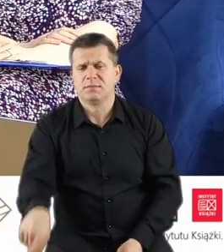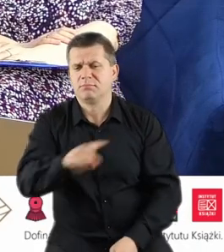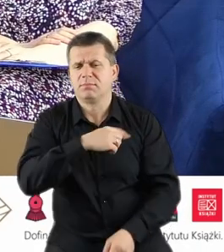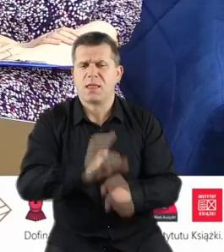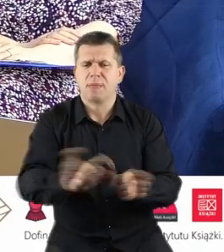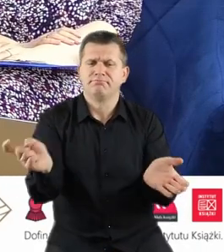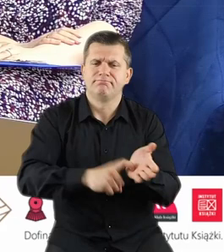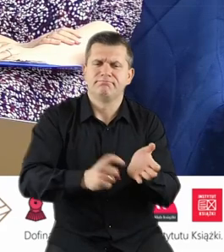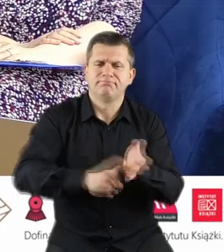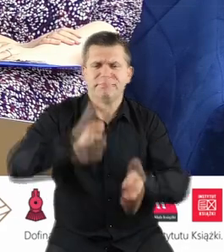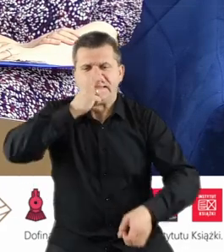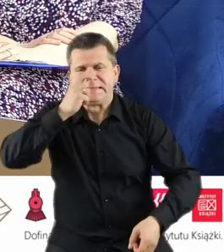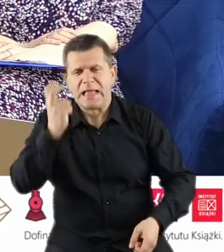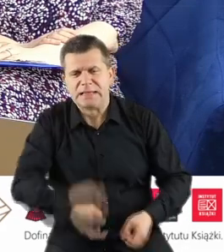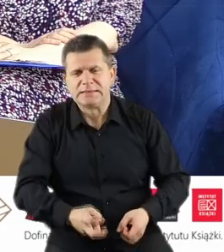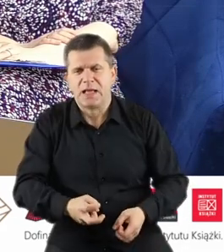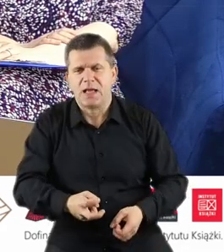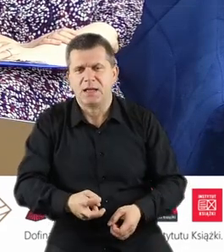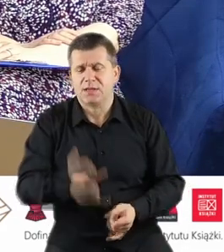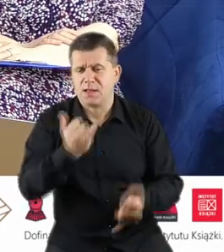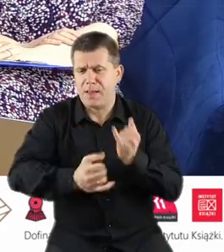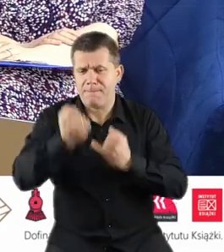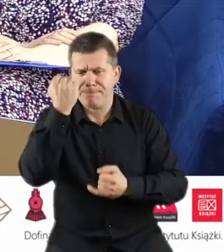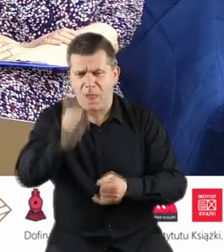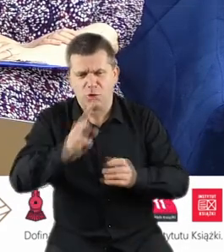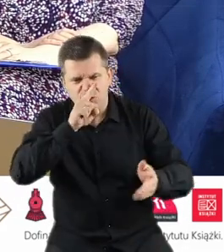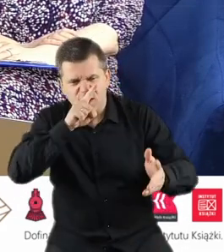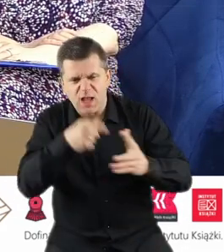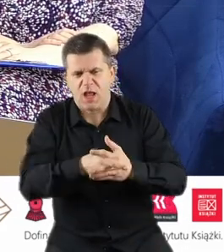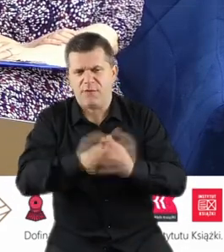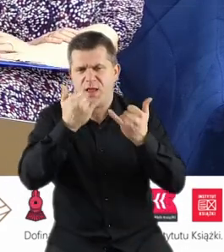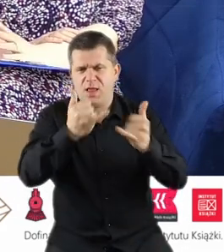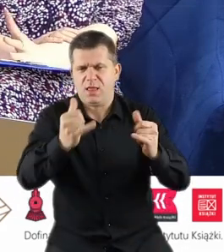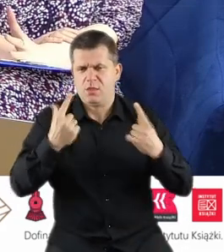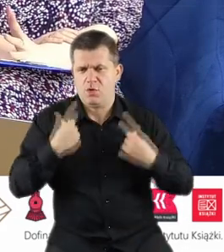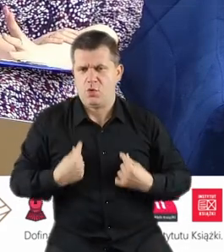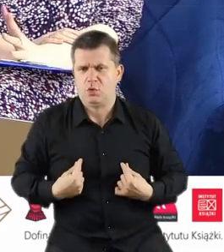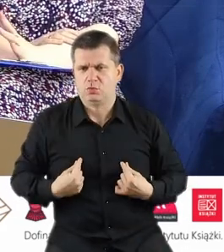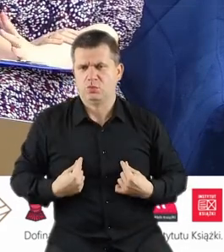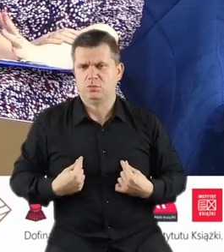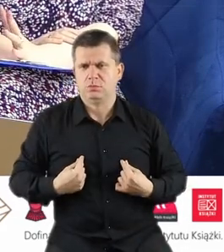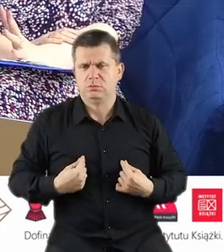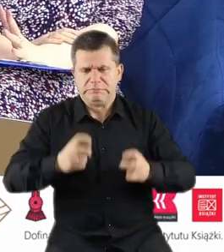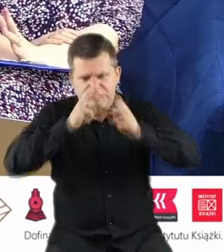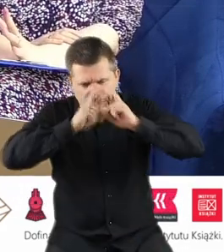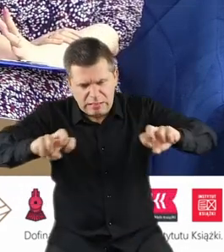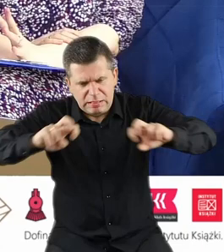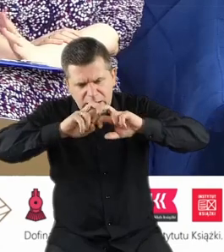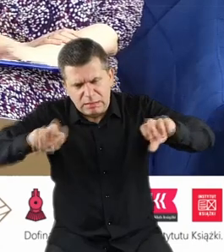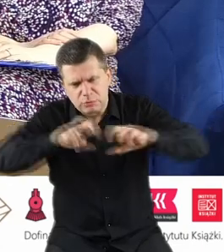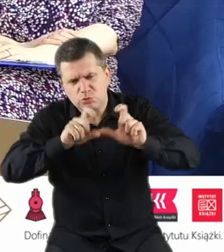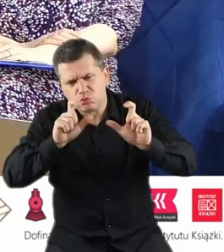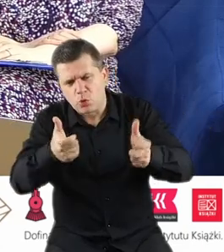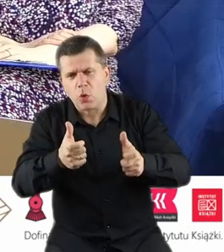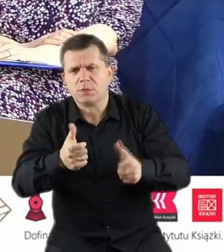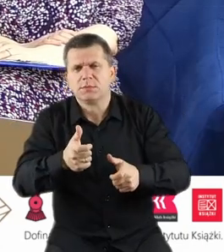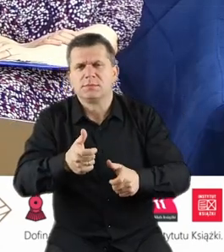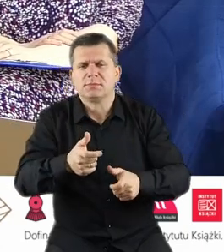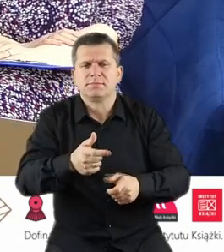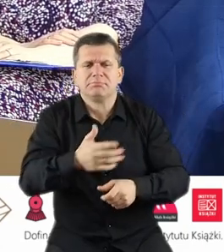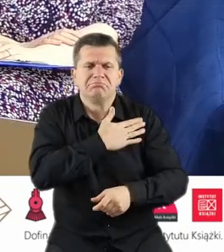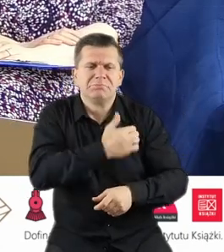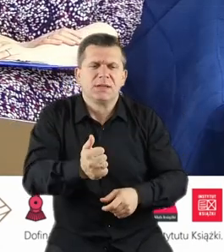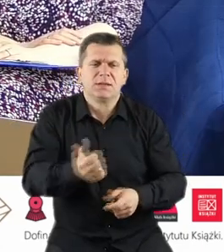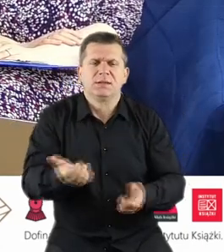żądni sensacji i jak bardzo będziemy ingerować w inne osoby, żeby w końcu się Tak. dokopać do czegoś No niesamowitego. to jest ciekawe